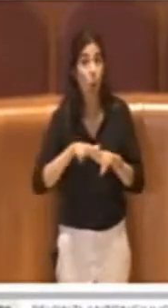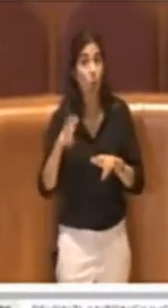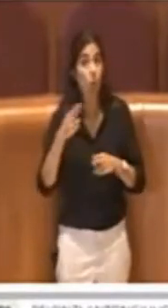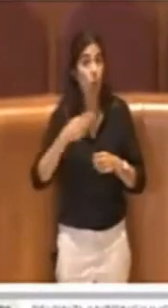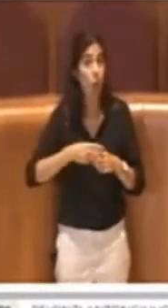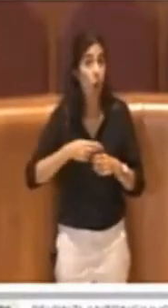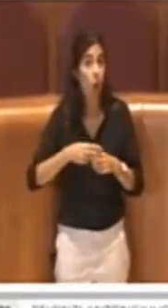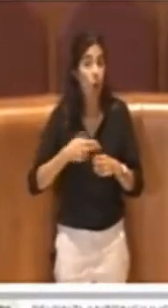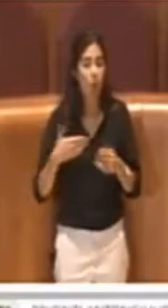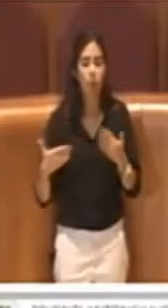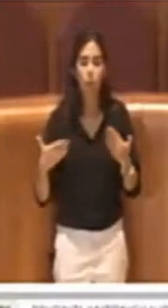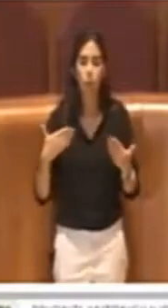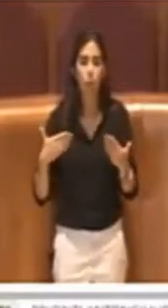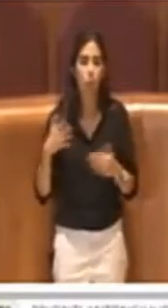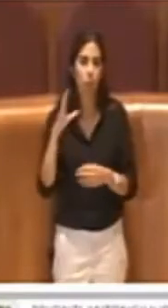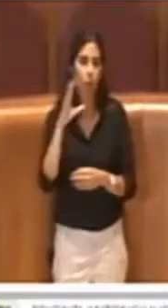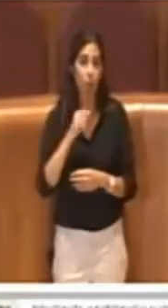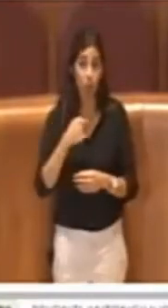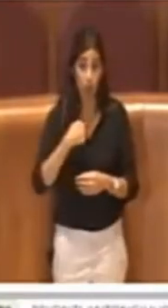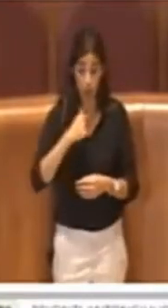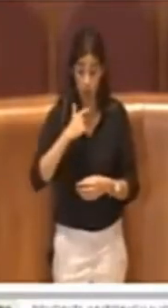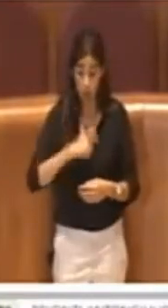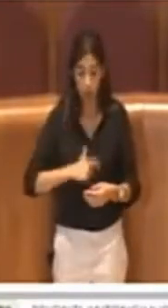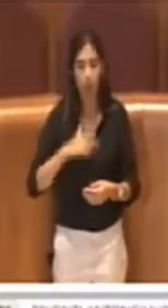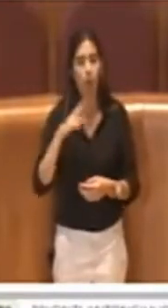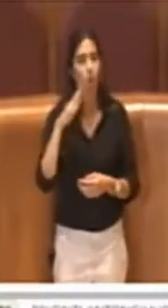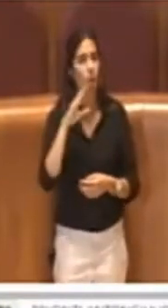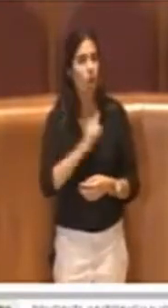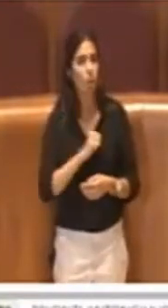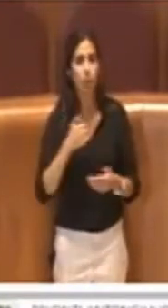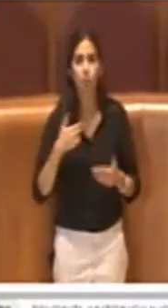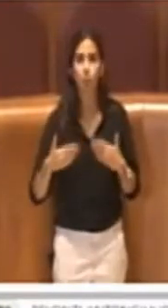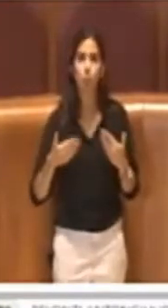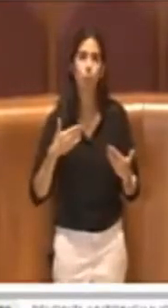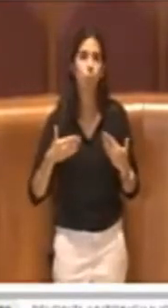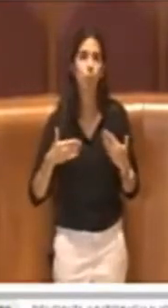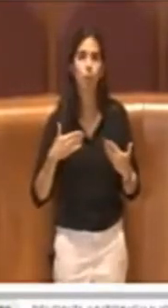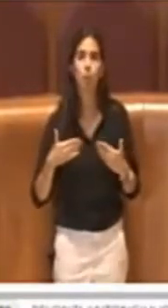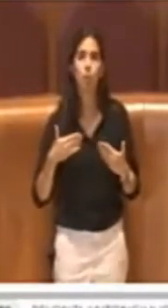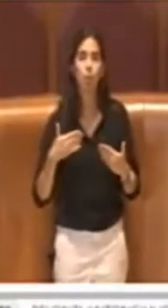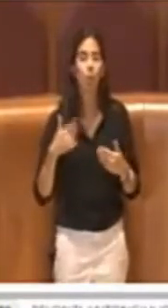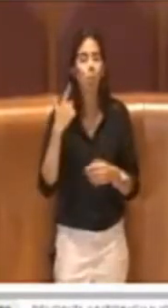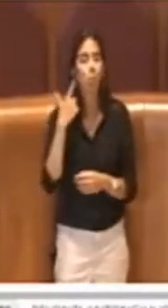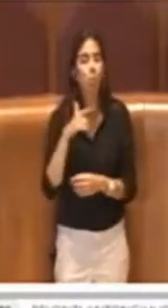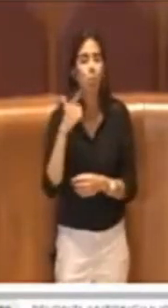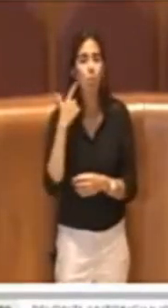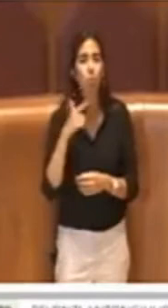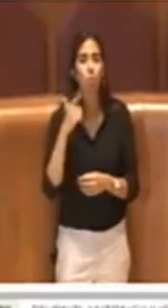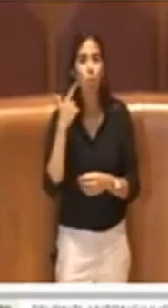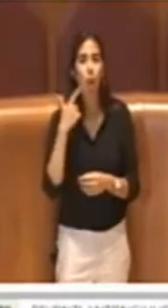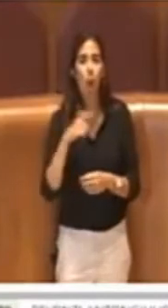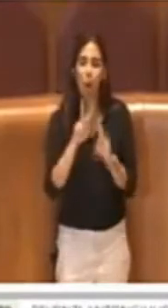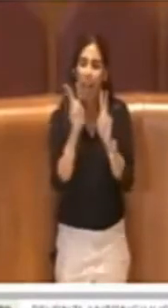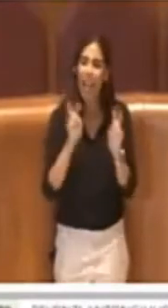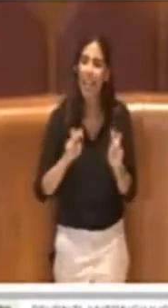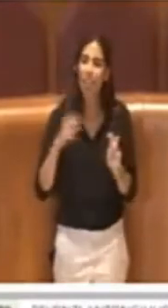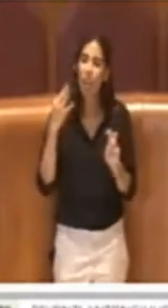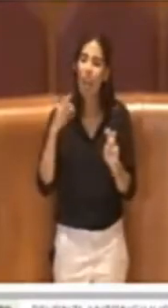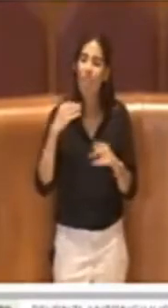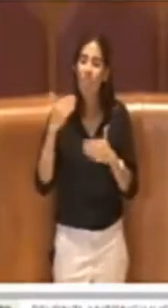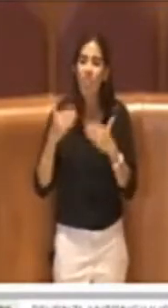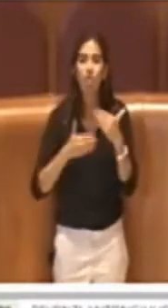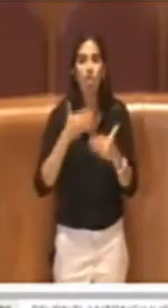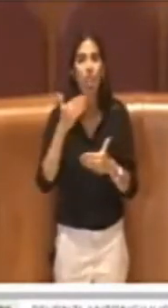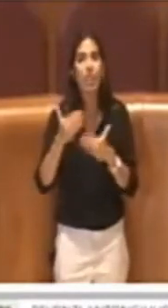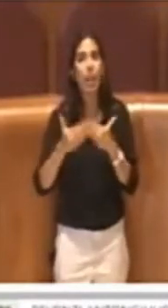da subito, ho capito fin da subito, che purtroppo il discorso di efficientamento energetico al Comune di Roma, a